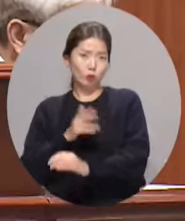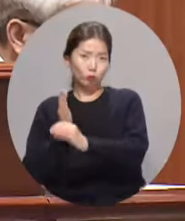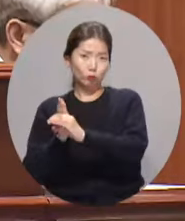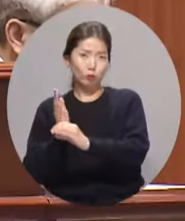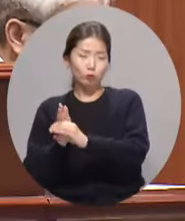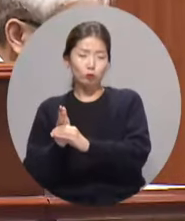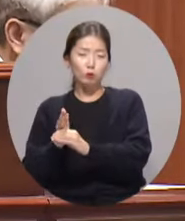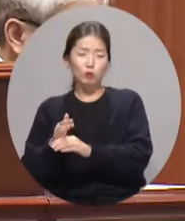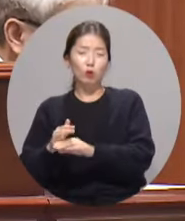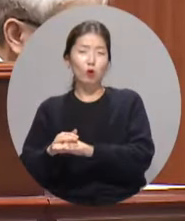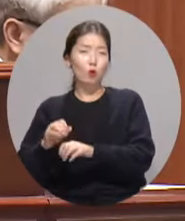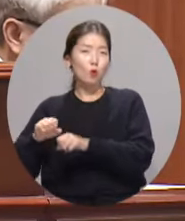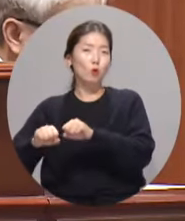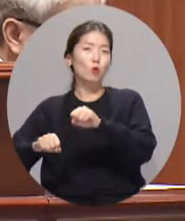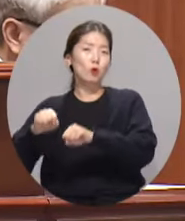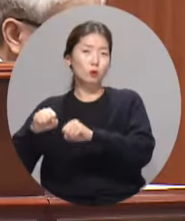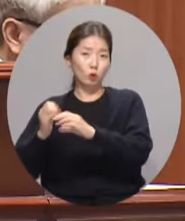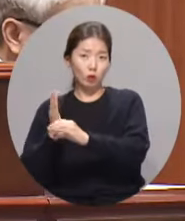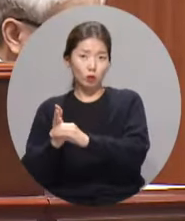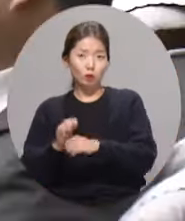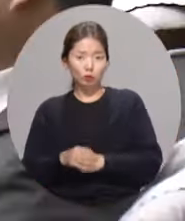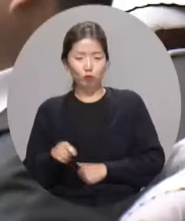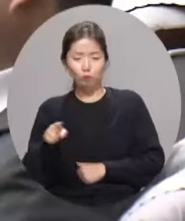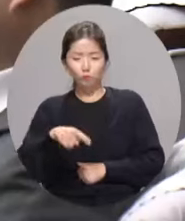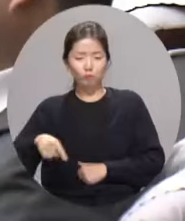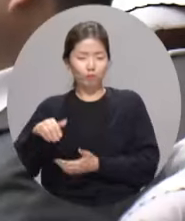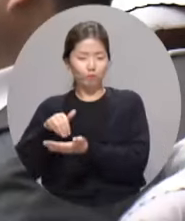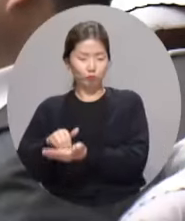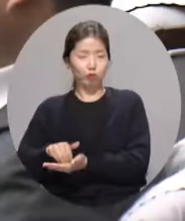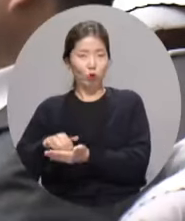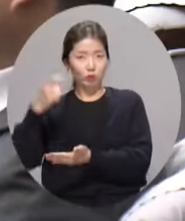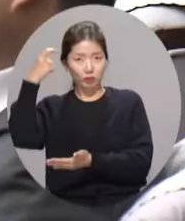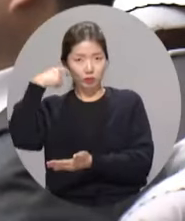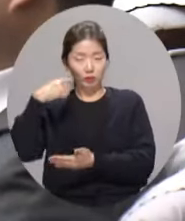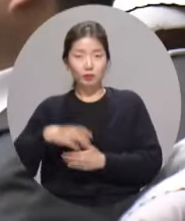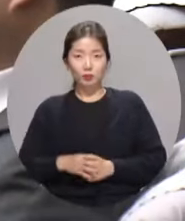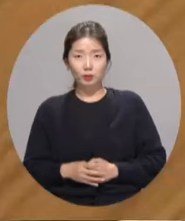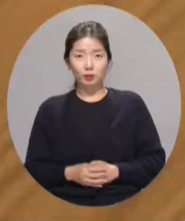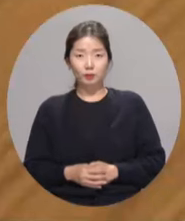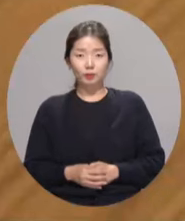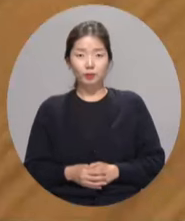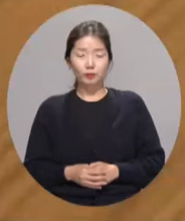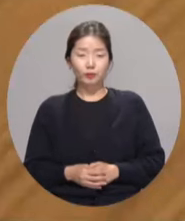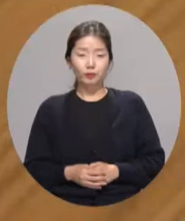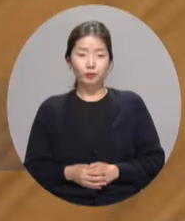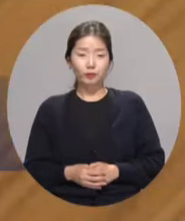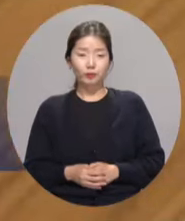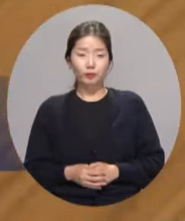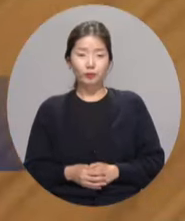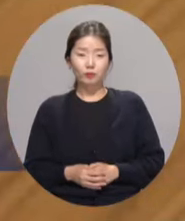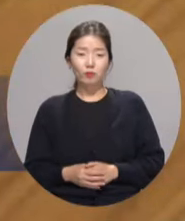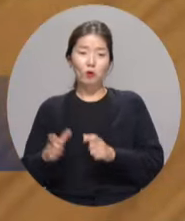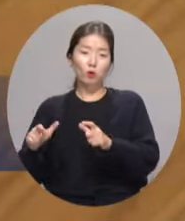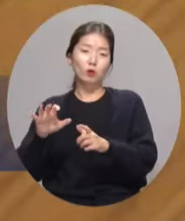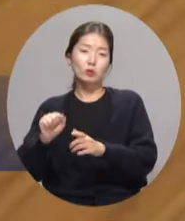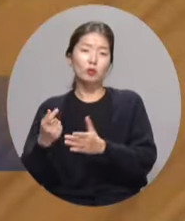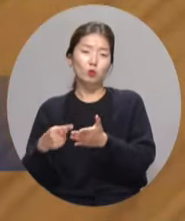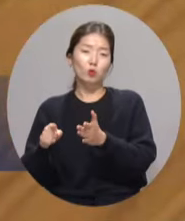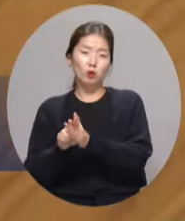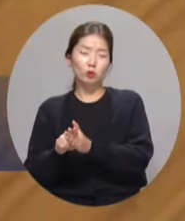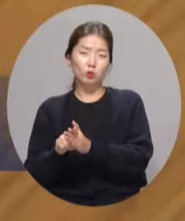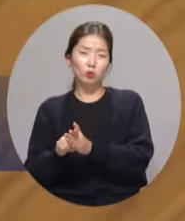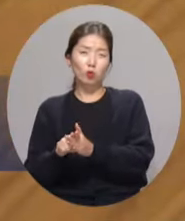중심으로 대응에 나서고 있는데 잠옷 비장한 각오마저 느껴집니다. 관할권 사수를 위하여